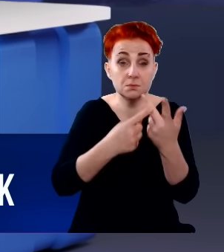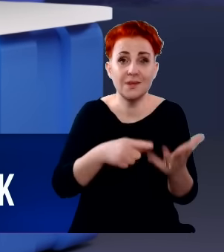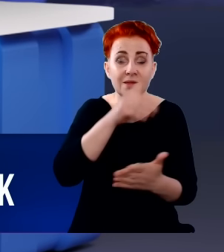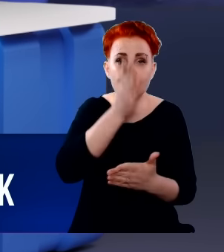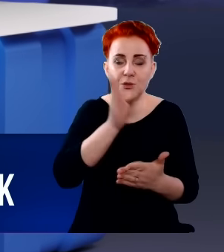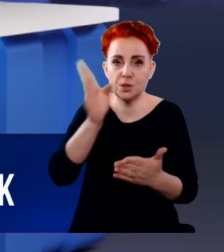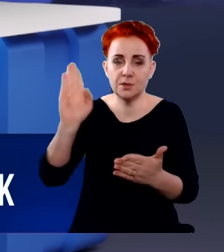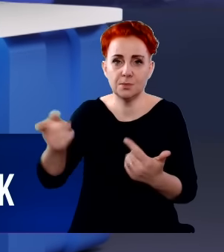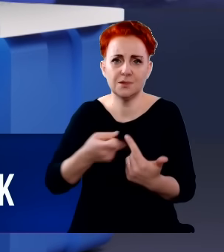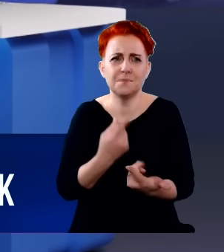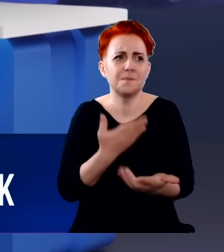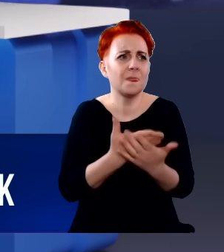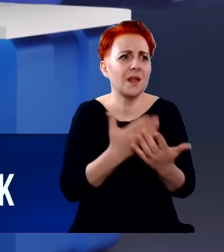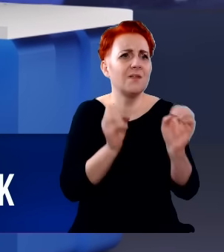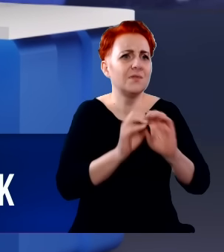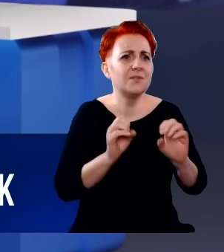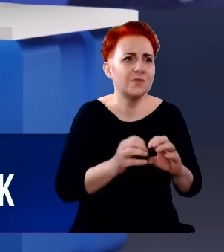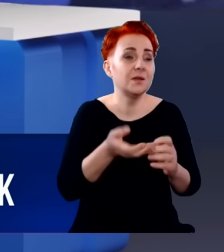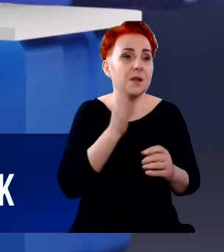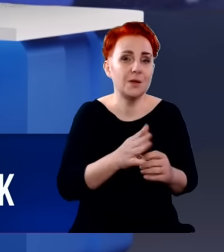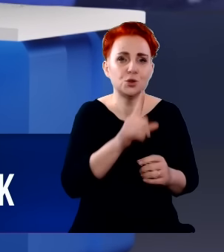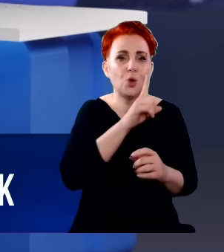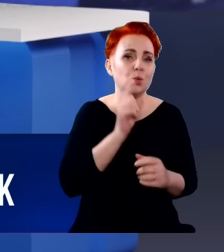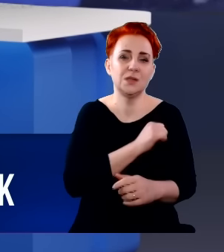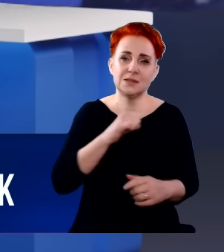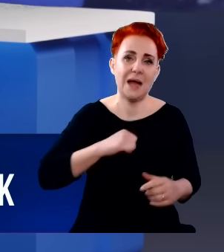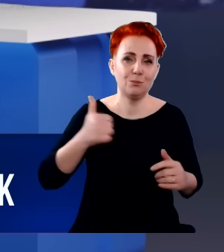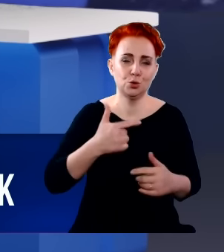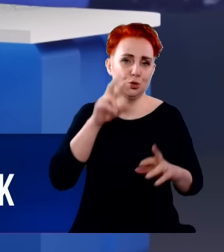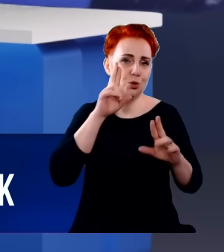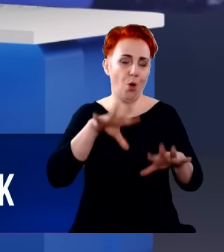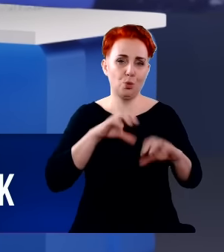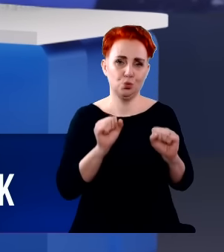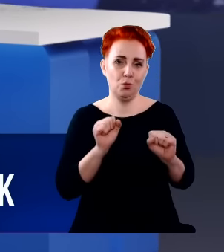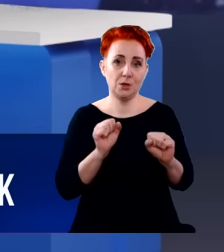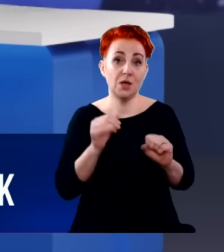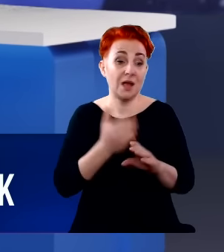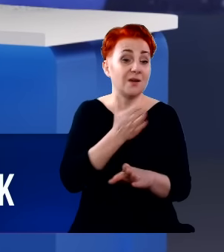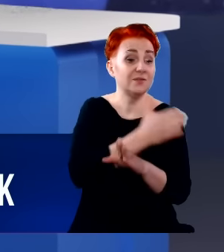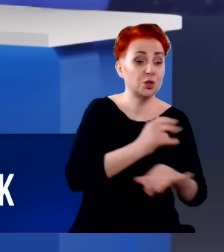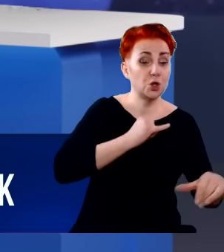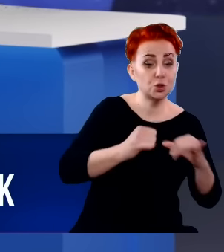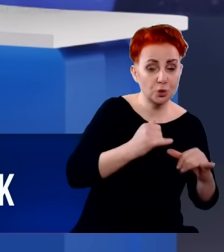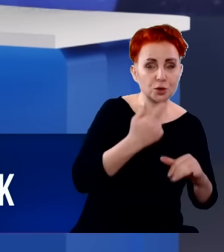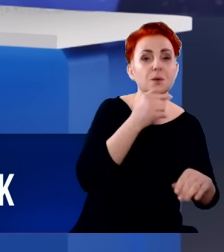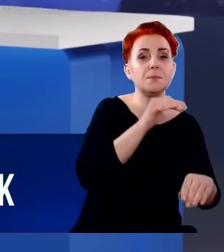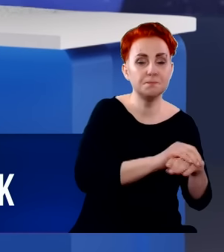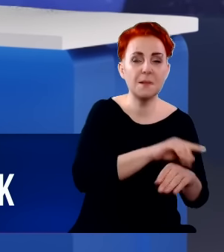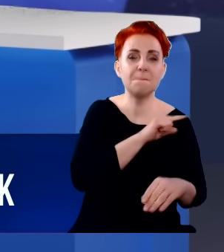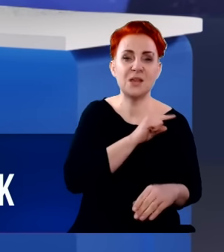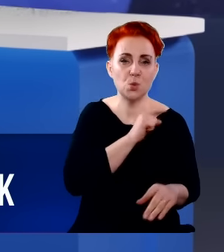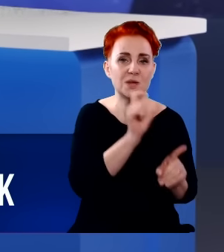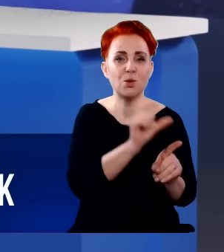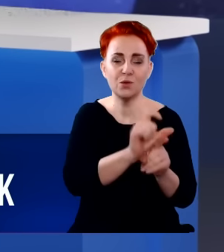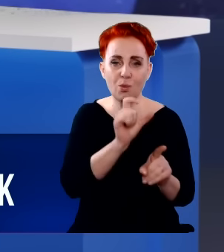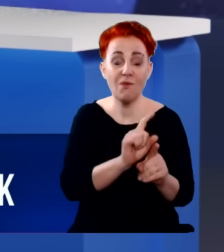tłumaczenie niewiele da. Ludzie muszą na własnej skórze chyba odczuć, że jest różnica między tym, kiedy myśmy rządzili i dotrzymywaliśmy słowa i zmienialiśmy